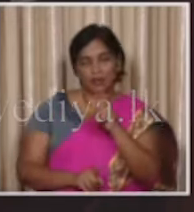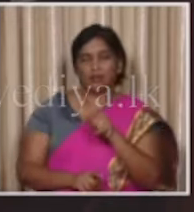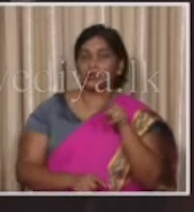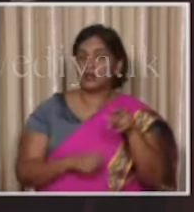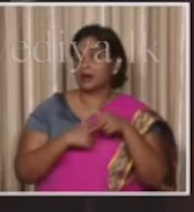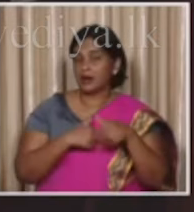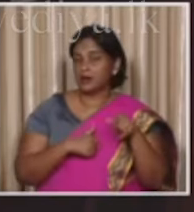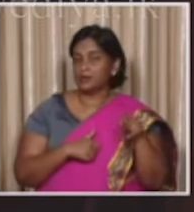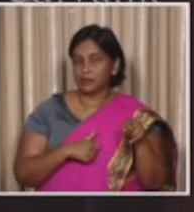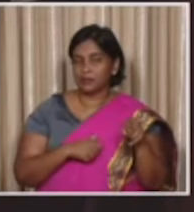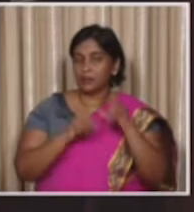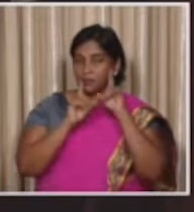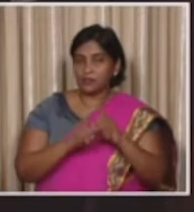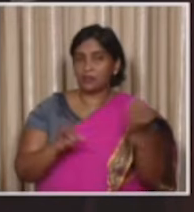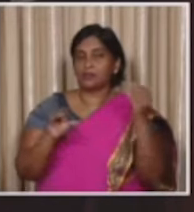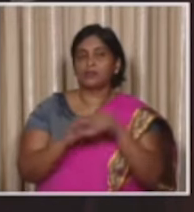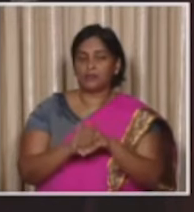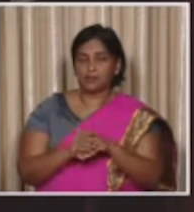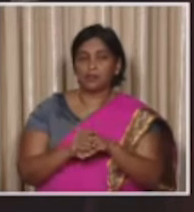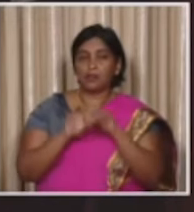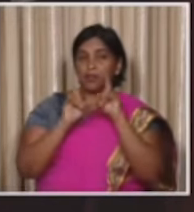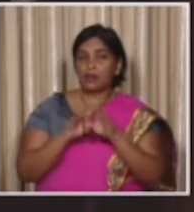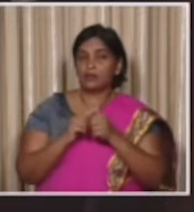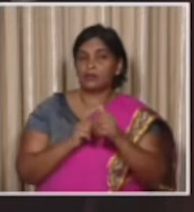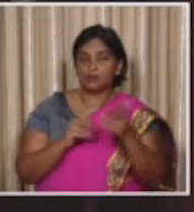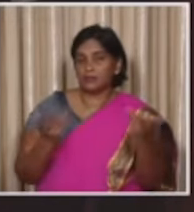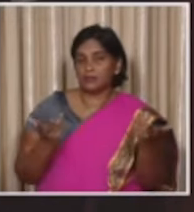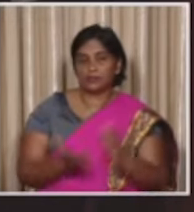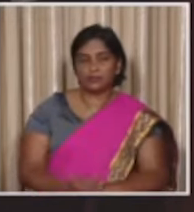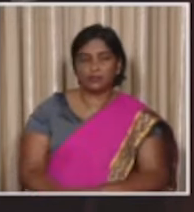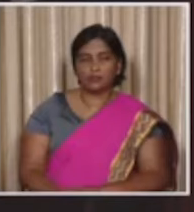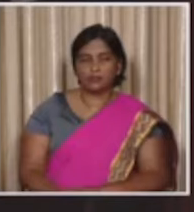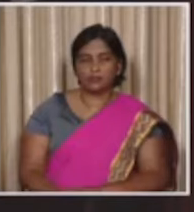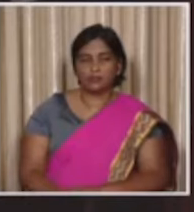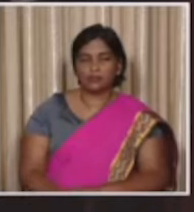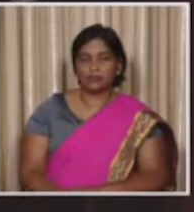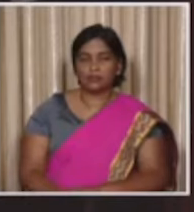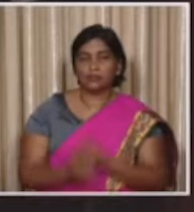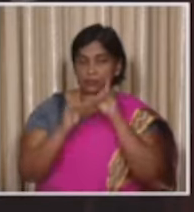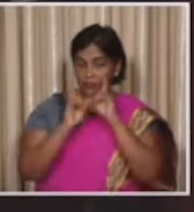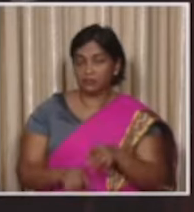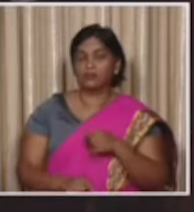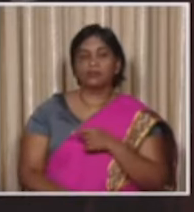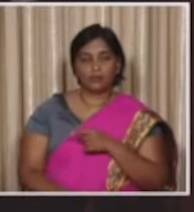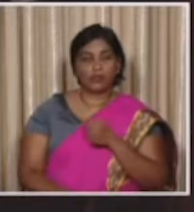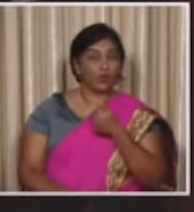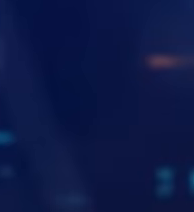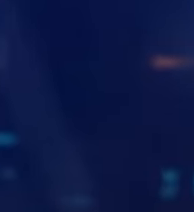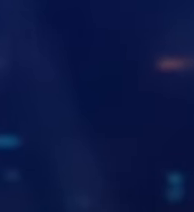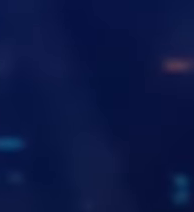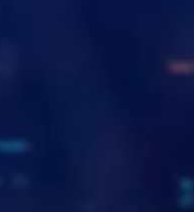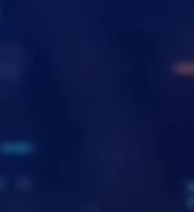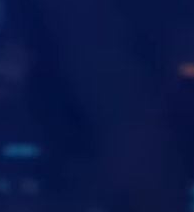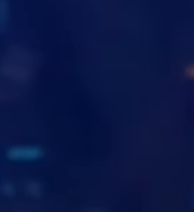හේතුව ඔය වගේ ආවට පස්සේ මොන වගේ තත්ත්වයක් ඇති වෙයිද කියන එක. මොකද හේතුව ඒ තරම් තත්ත්වය සුබවාදී නැහැ.